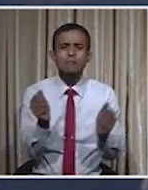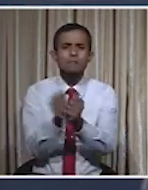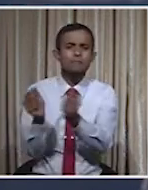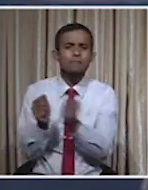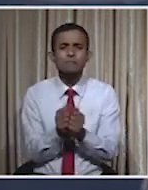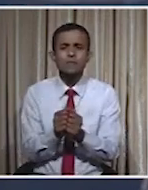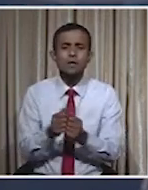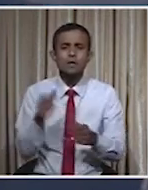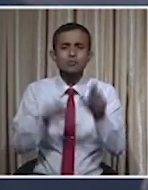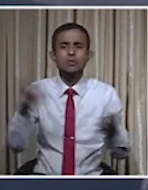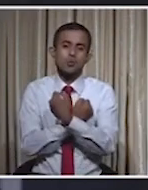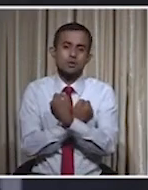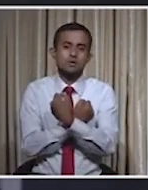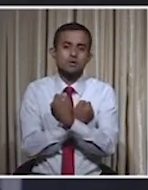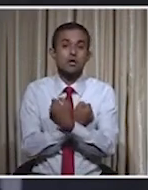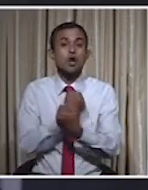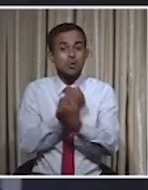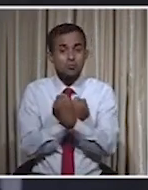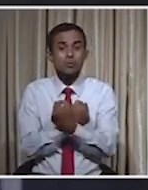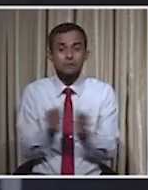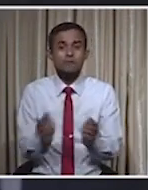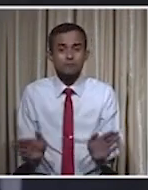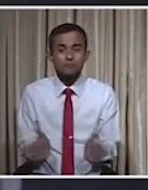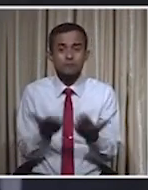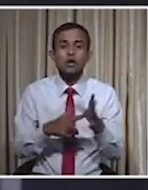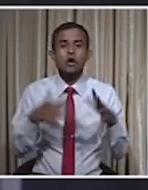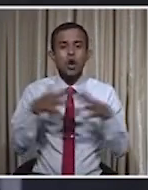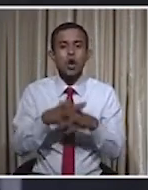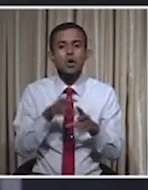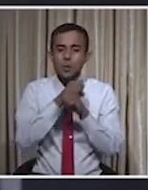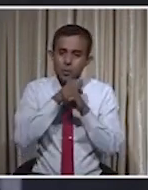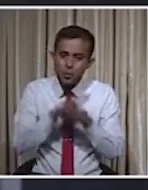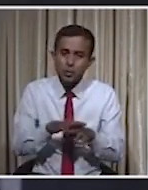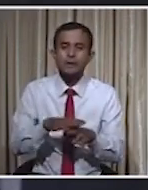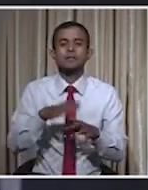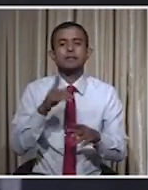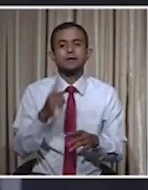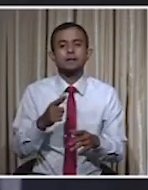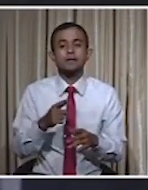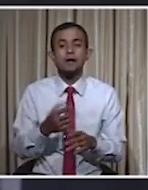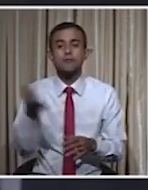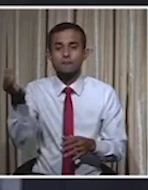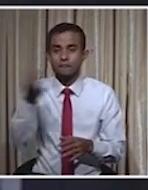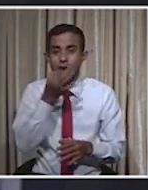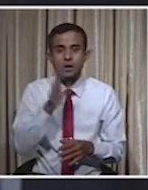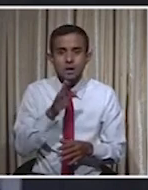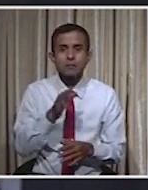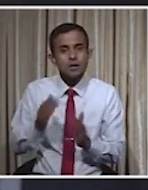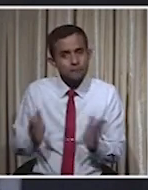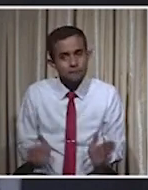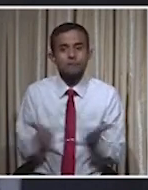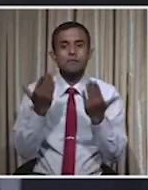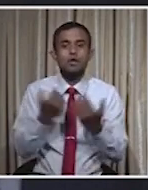මේ එන මහ ජනතාව නවත්තන්න හදන කරුක පොලිසිය කරන්නේ ඇත්ත වශයෙන්ම නීතිගරුක දෙයක් ඉතින් ඒකේ යම් කිසි පැමිණිල්ලක් තියෙනවා නම් කරුණාකර පැමිණිල්ල